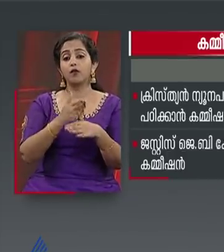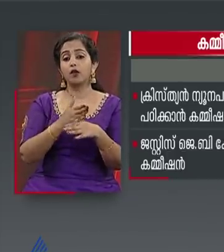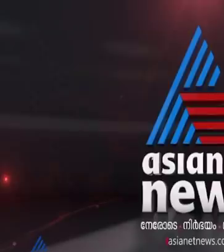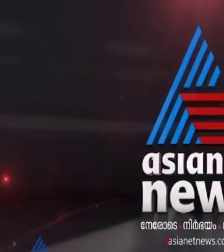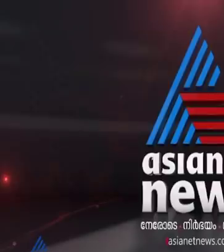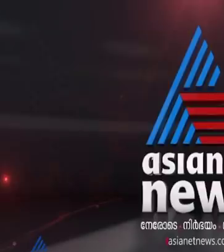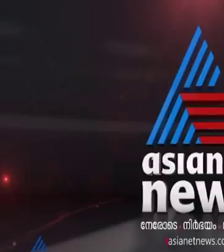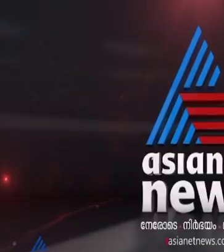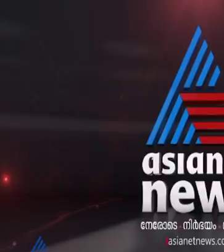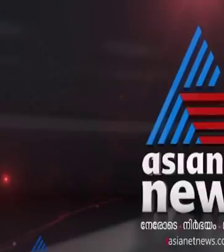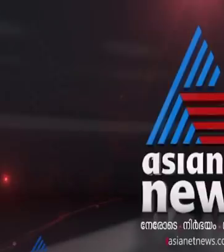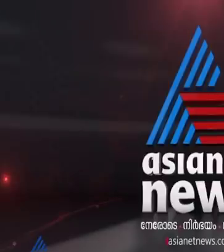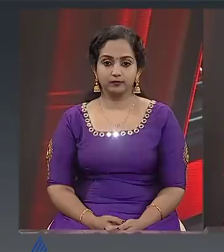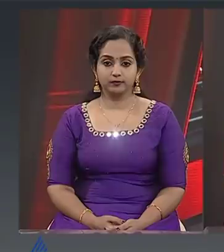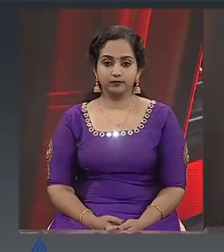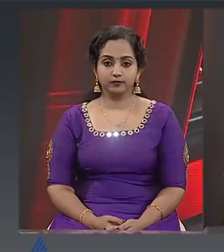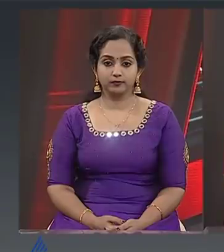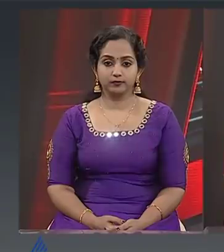പരിശോധിക്കും.